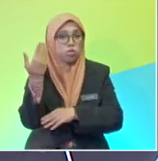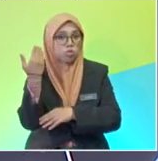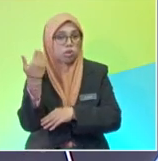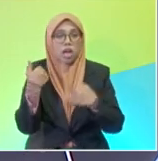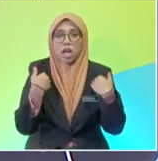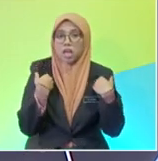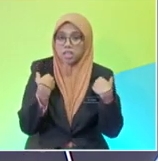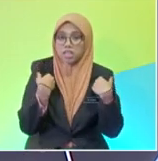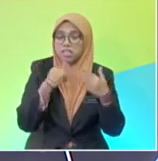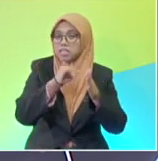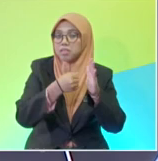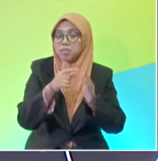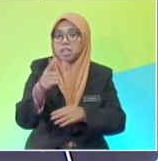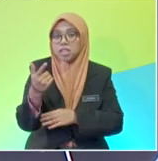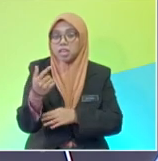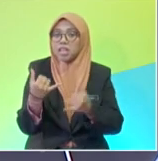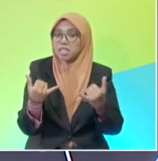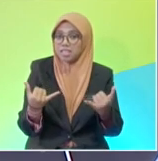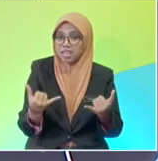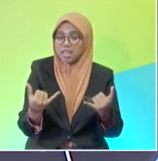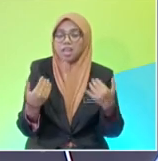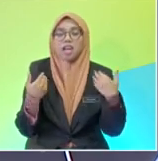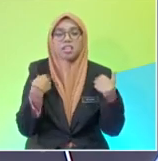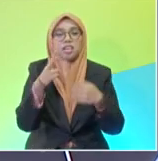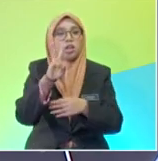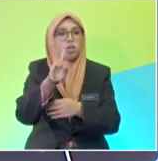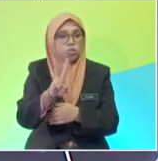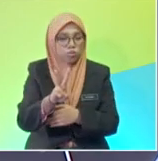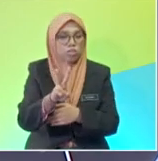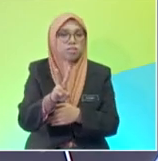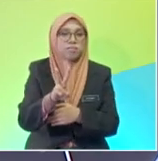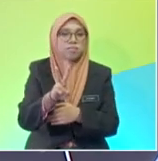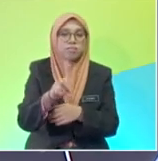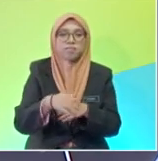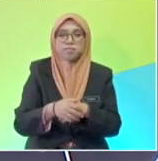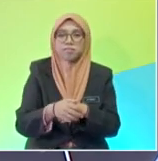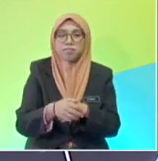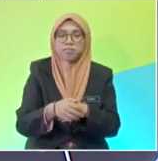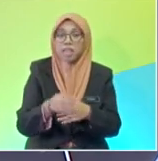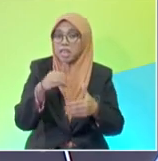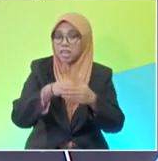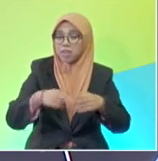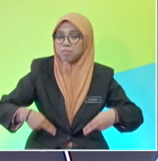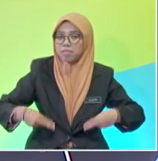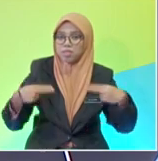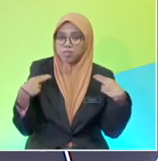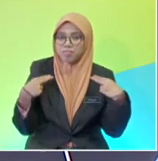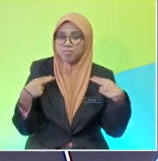lain, tapi pada masa kinilah ada dua jenis jam yang kita gunakan dalam kehidupan seharian